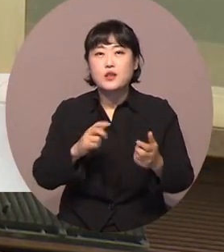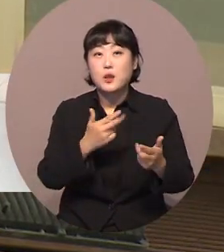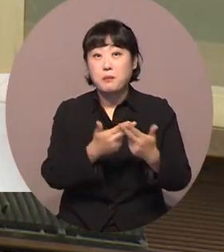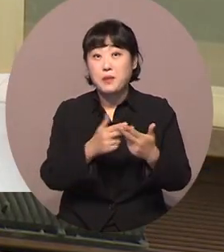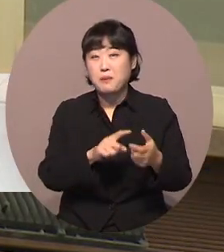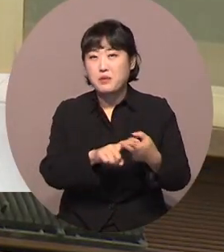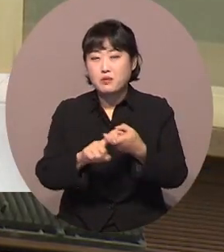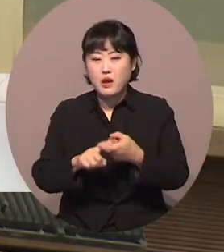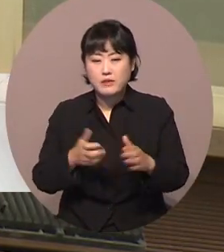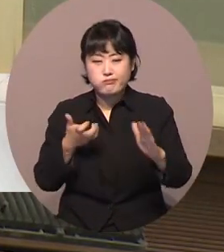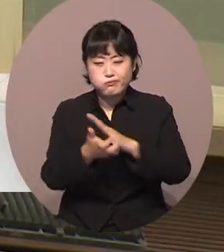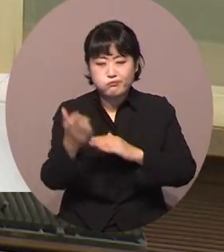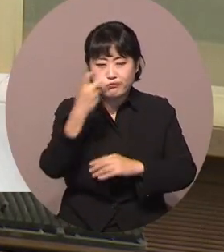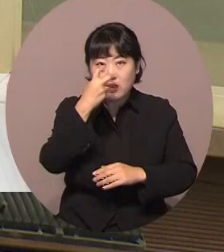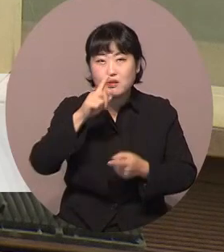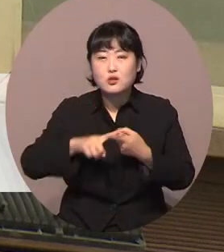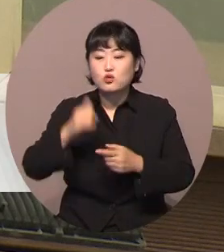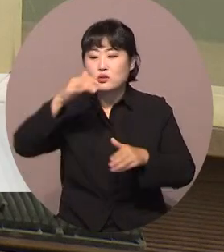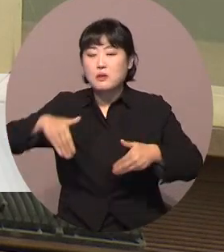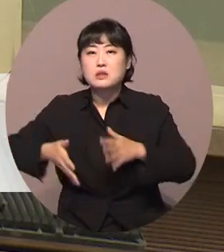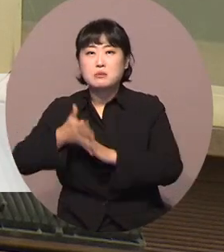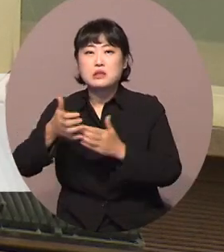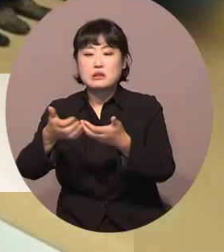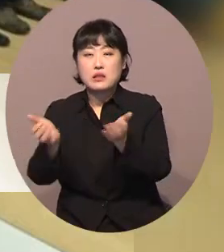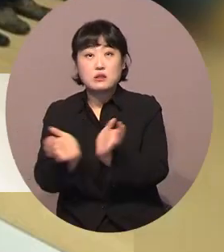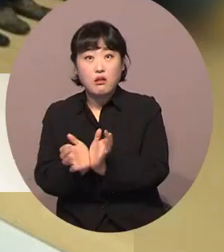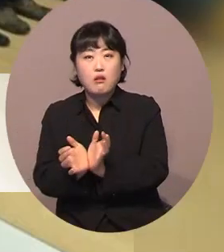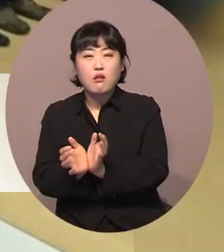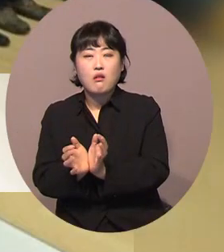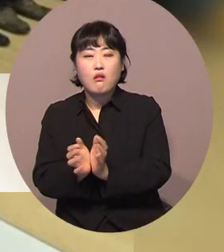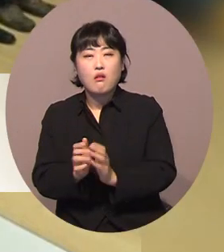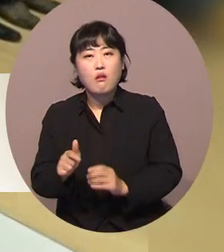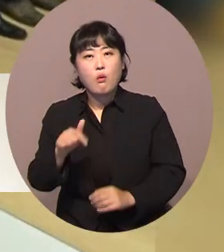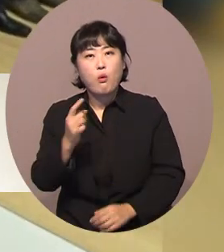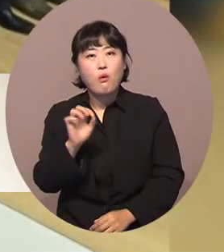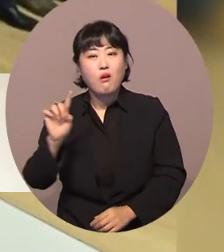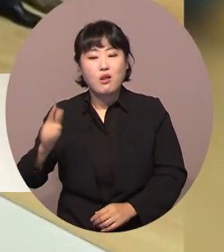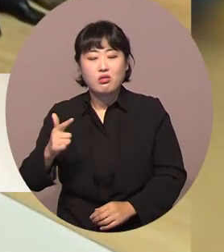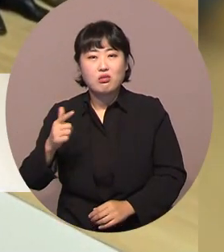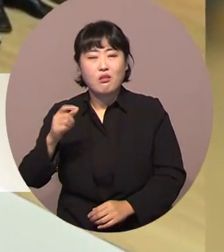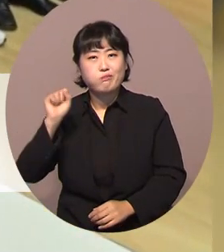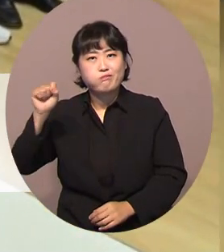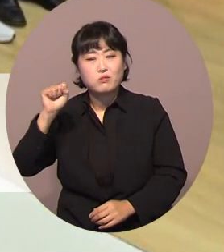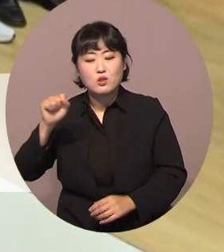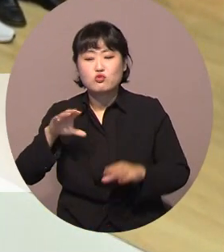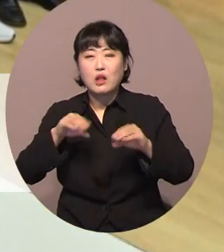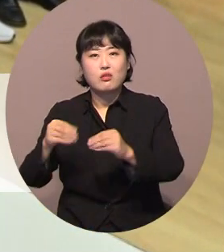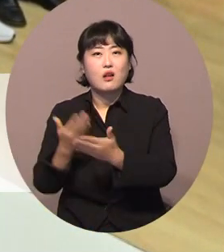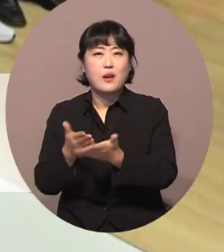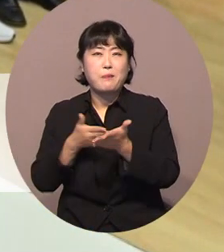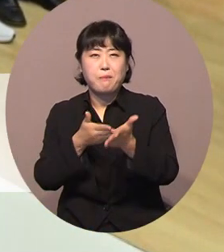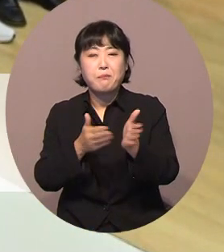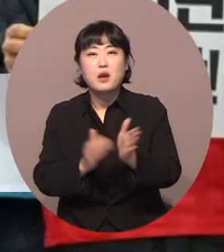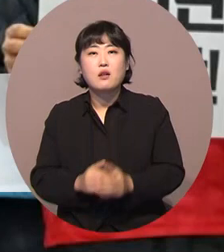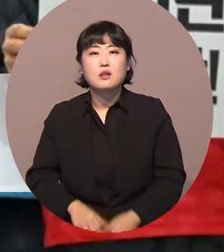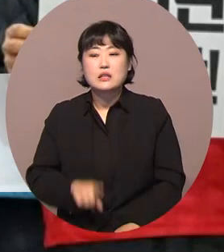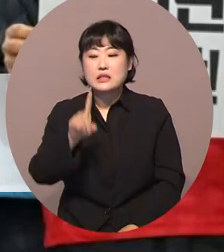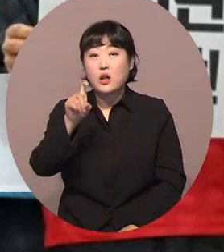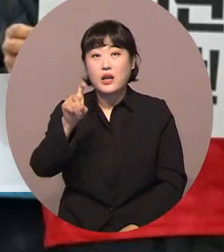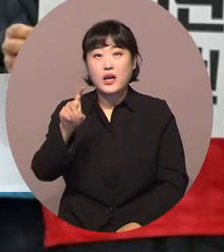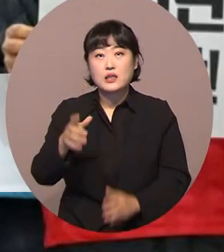놓고 충남 시민사회 단체들이 공안 탄압이라며 즉각 중단을 촉구했습니다 11개